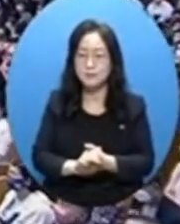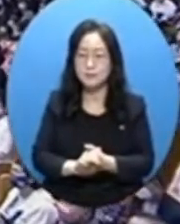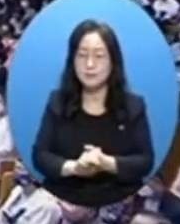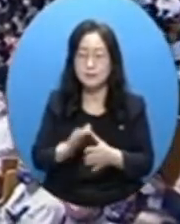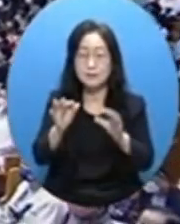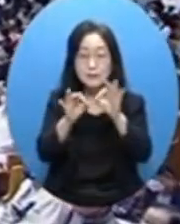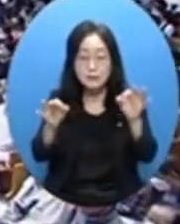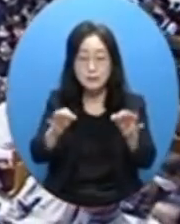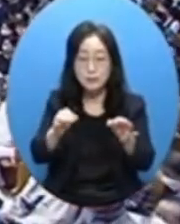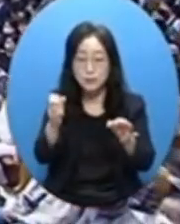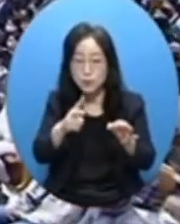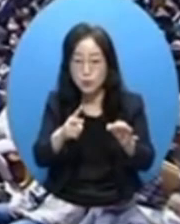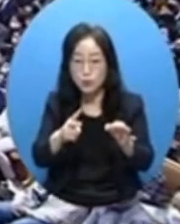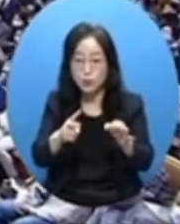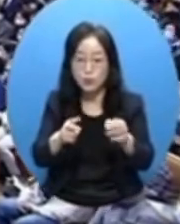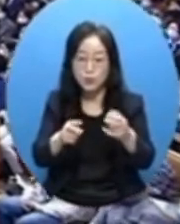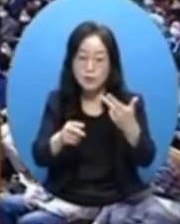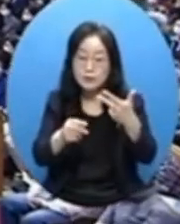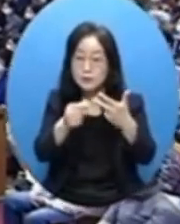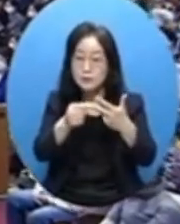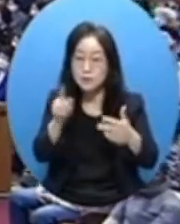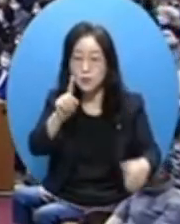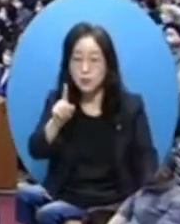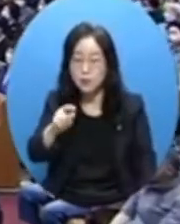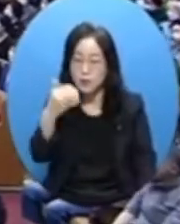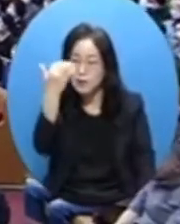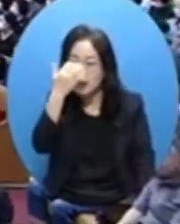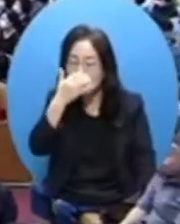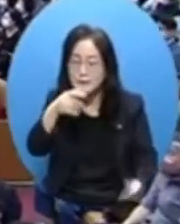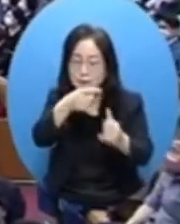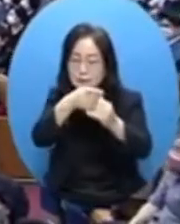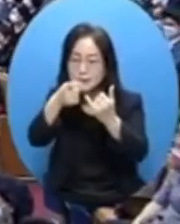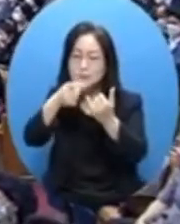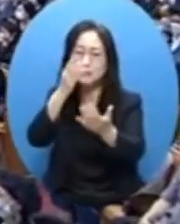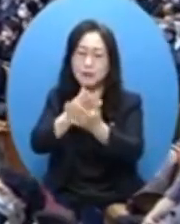7계명에 간음하지 말라는 이 계명은 부부간에 남녀간에